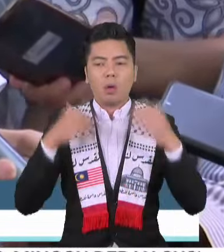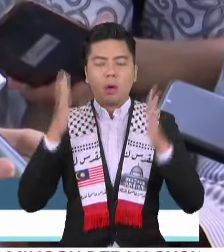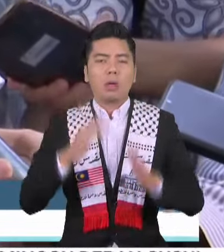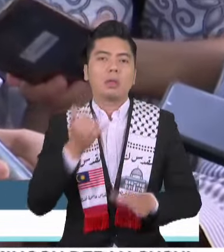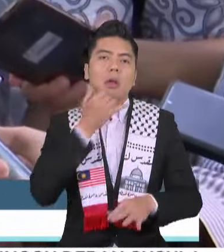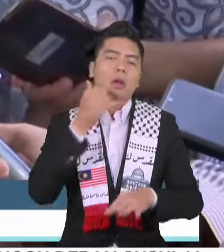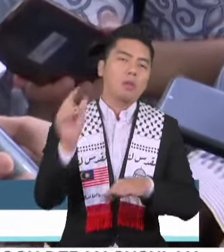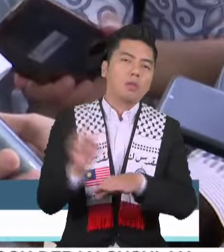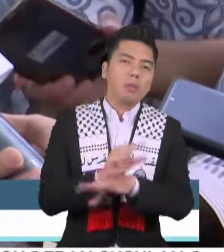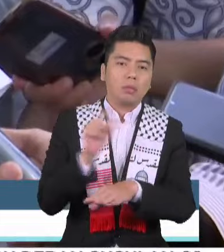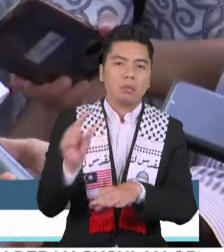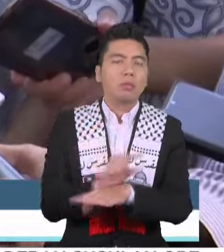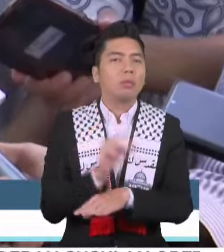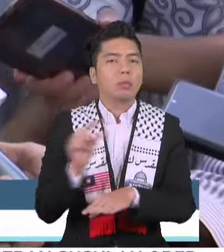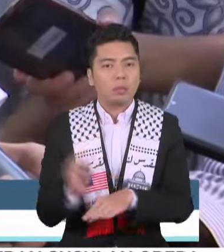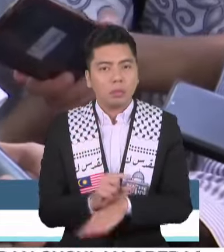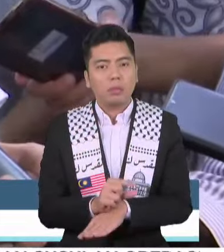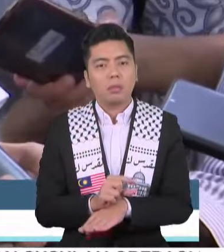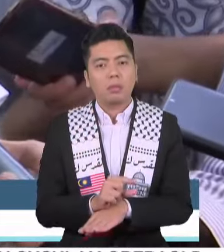menyalahgunakan